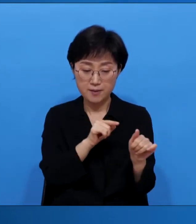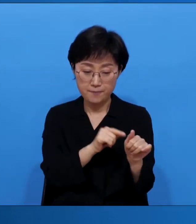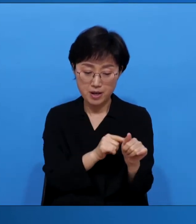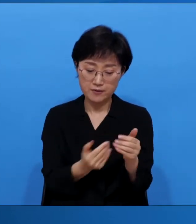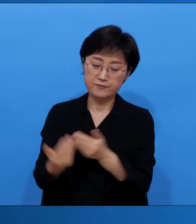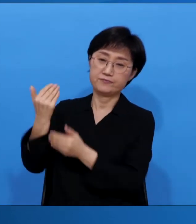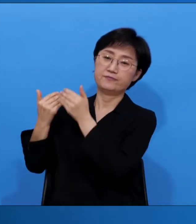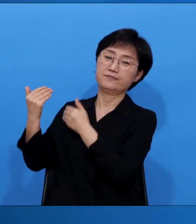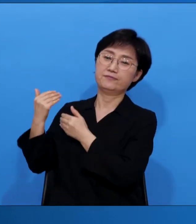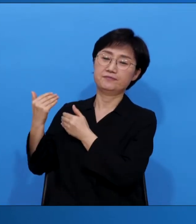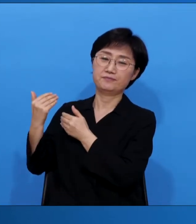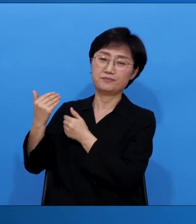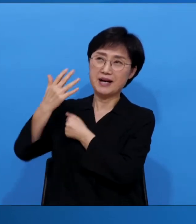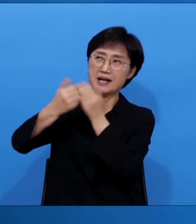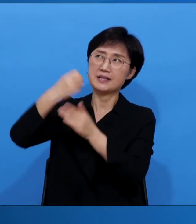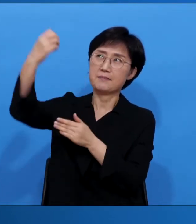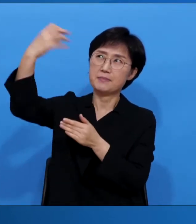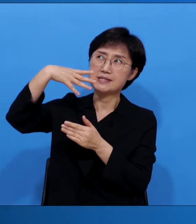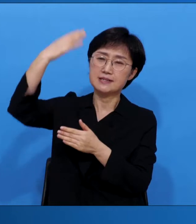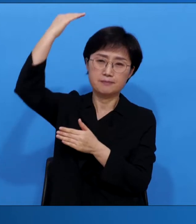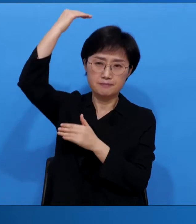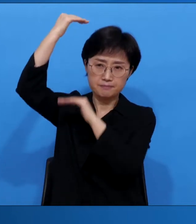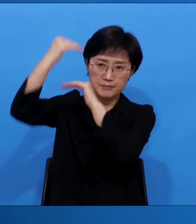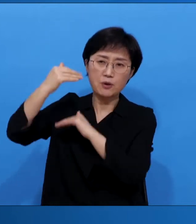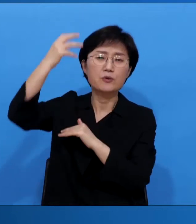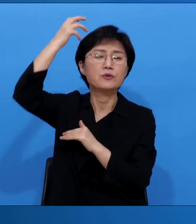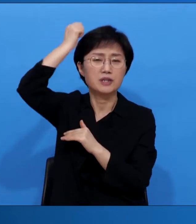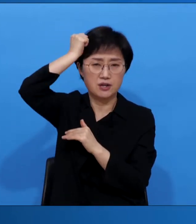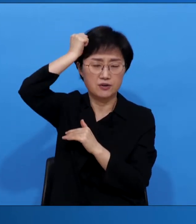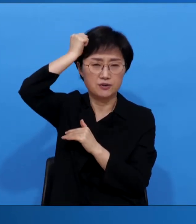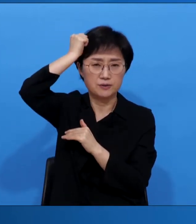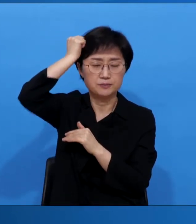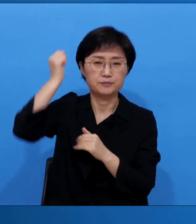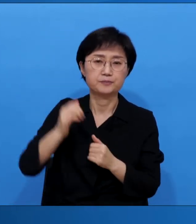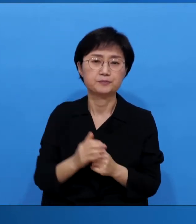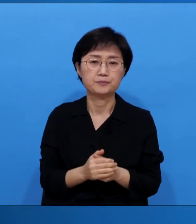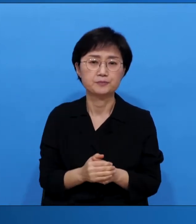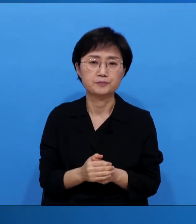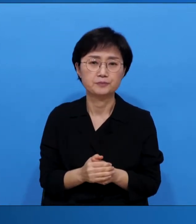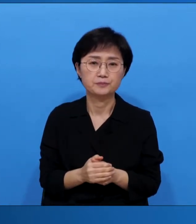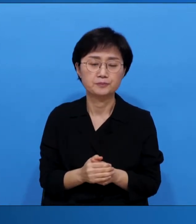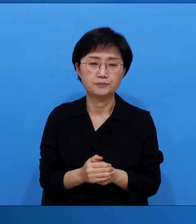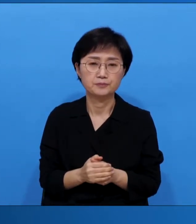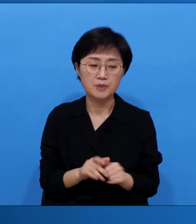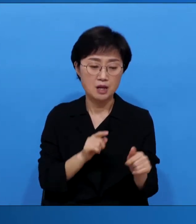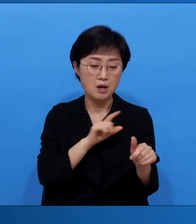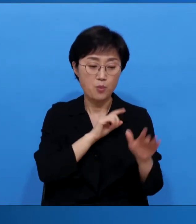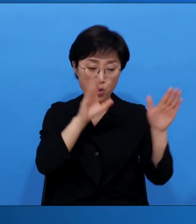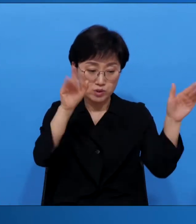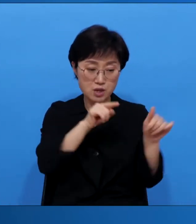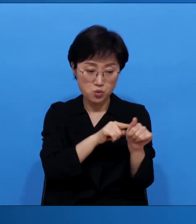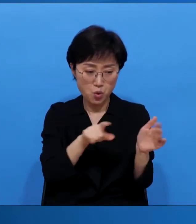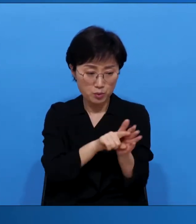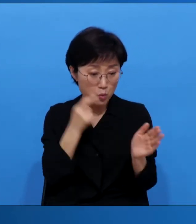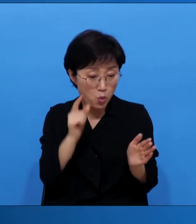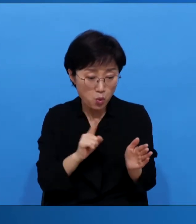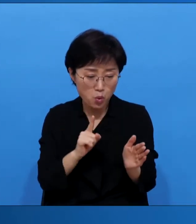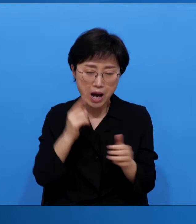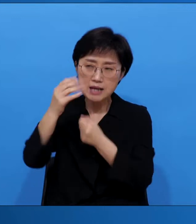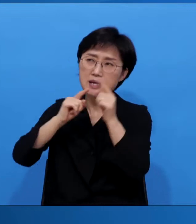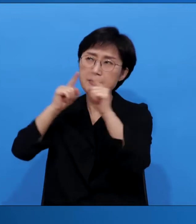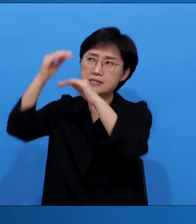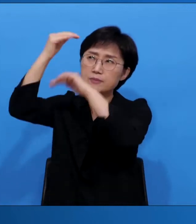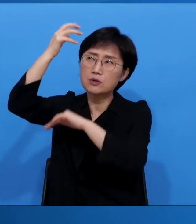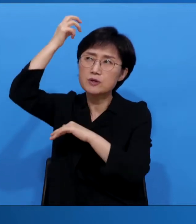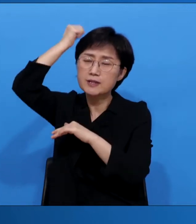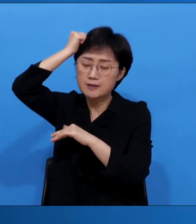하나님이 말씀 주셨잖아요. Because right prior to that happening, God gave his word. 그 언약 붙잡고 나가니까요.